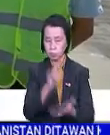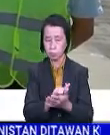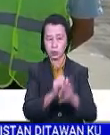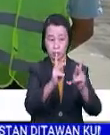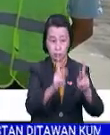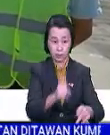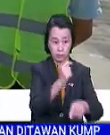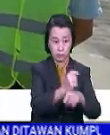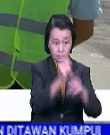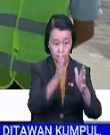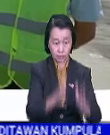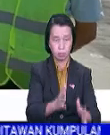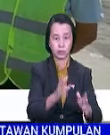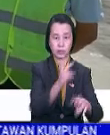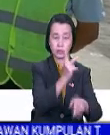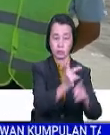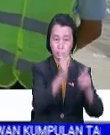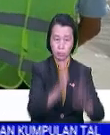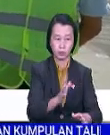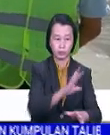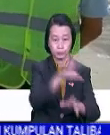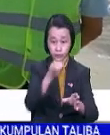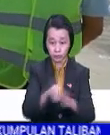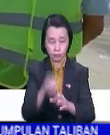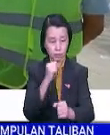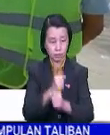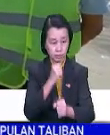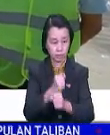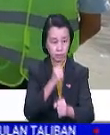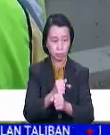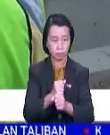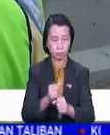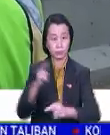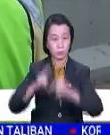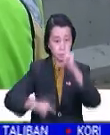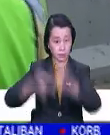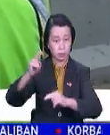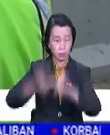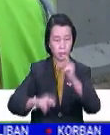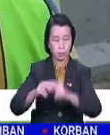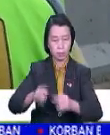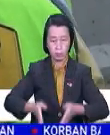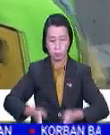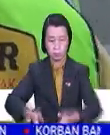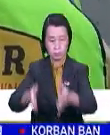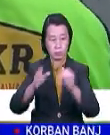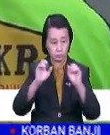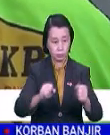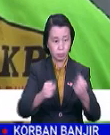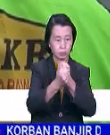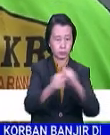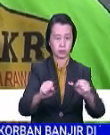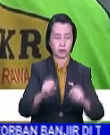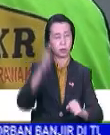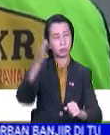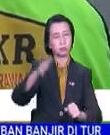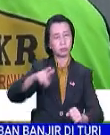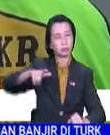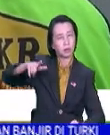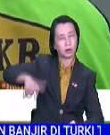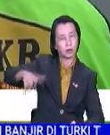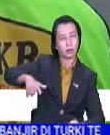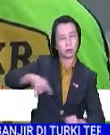pihak kontraktor yang terlibat dalam setiap paket kerja kerja pembinaan Labora yaitu akan menyiapkan proyek tersebut yang dijangka siap